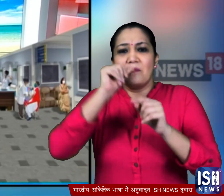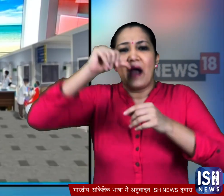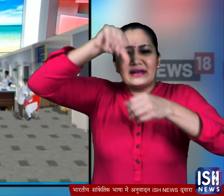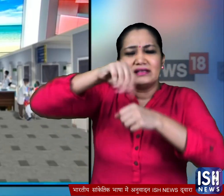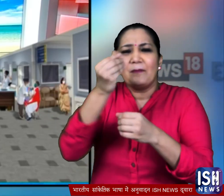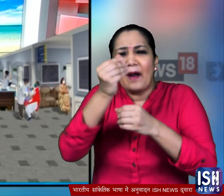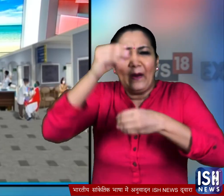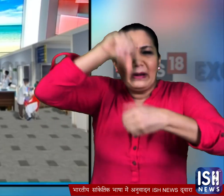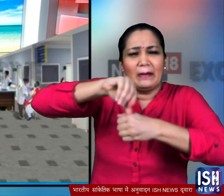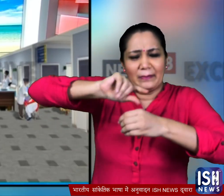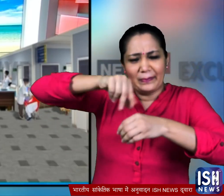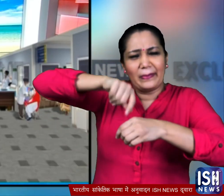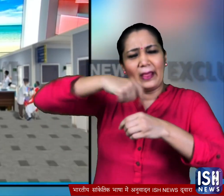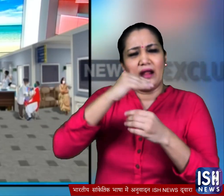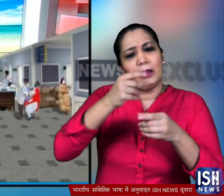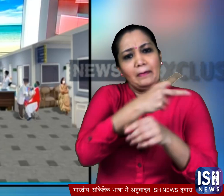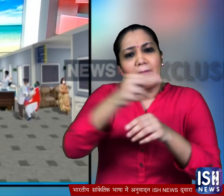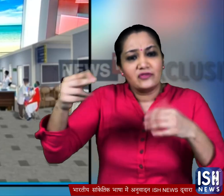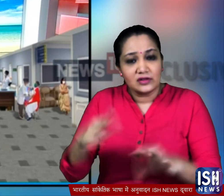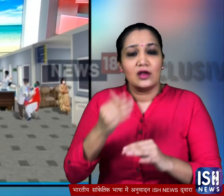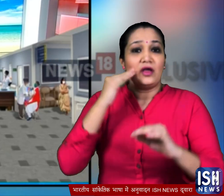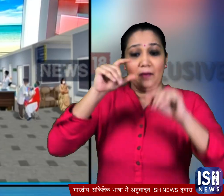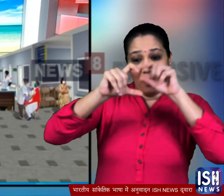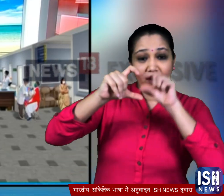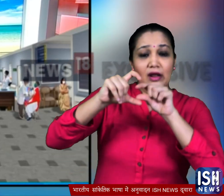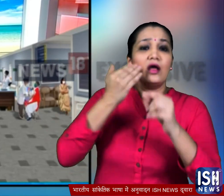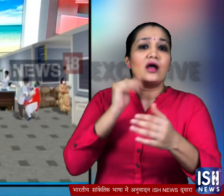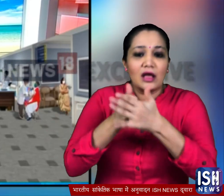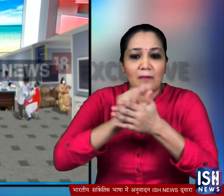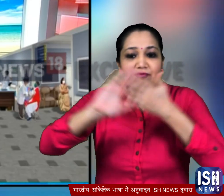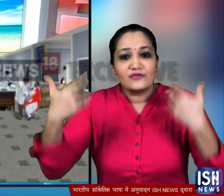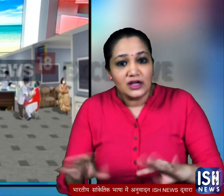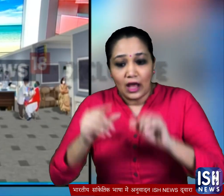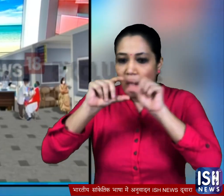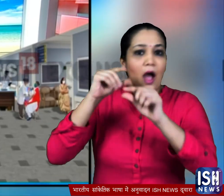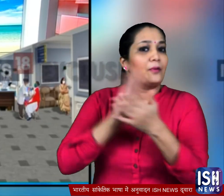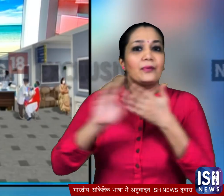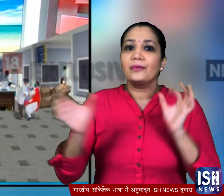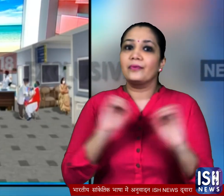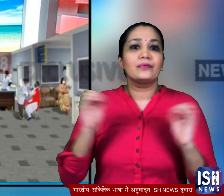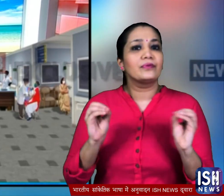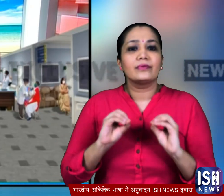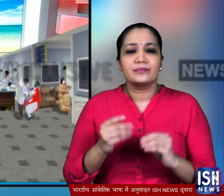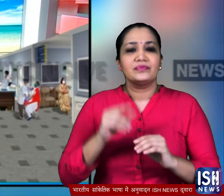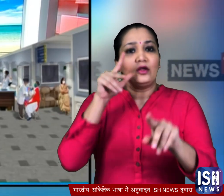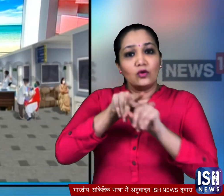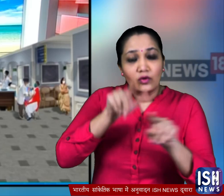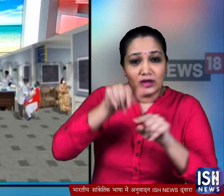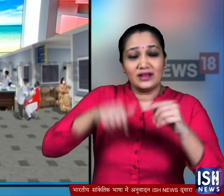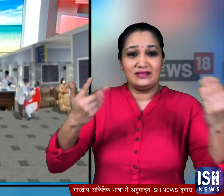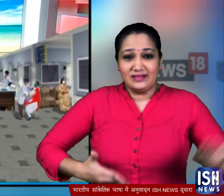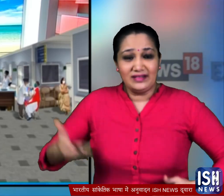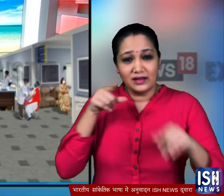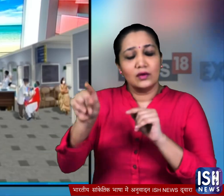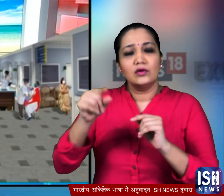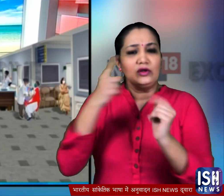कोई पाउडर मिलाकर लगा दिया गया। यही नहीं, वैक्सीन की शीशी पर कोई एक्सपायरी डेट भी नहीं लिखी। अब कोलकाता नगर निगम यह जांच कर रहा है